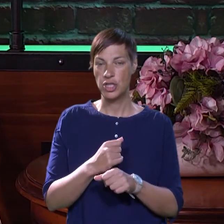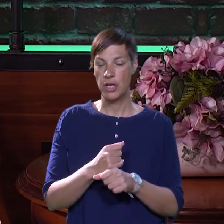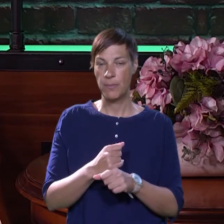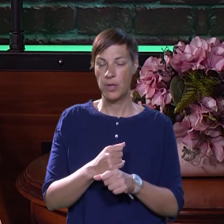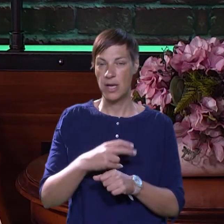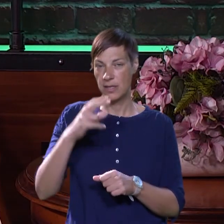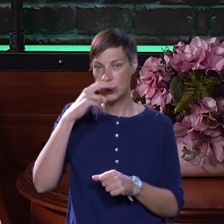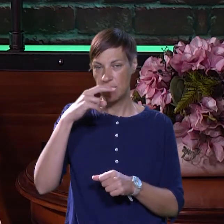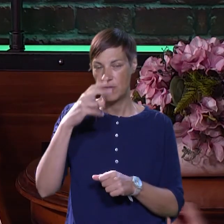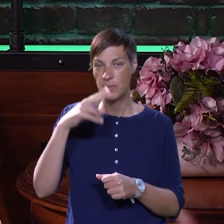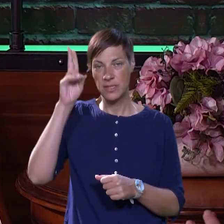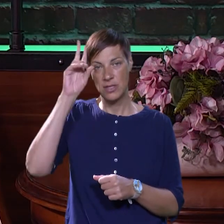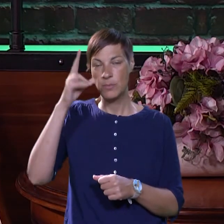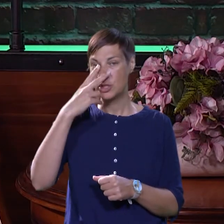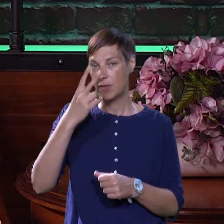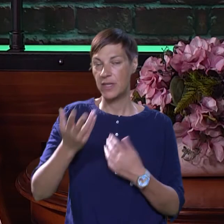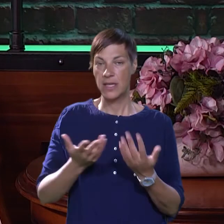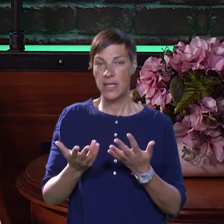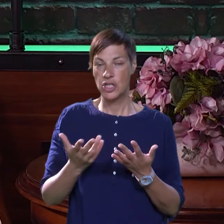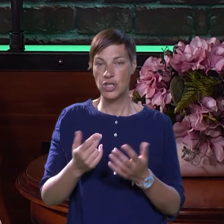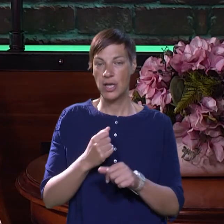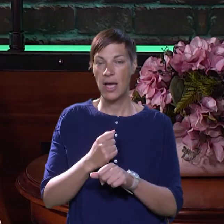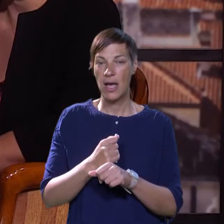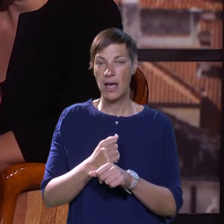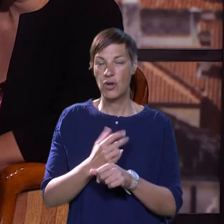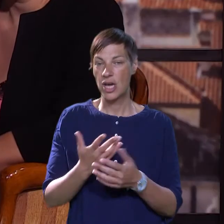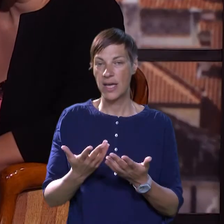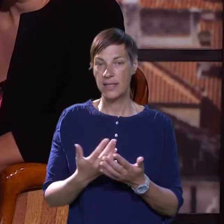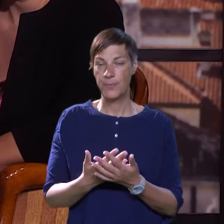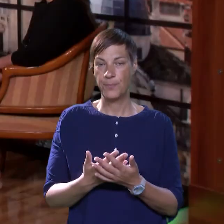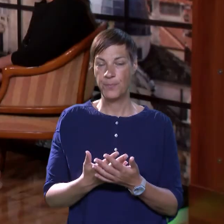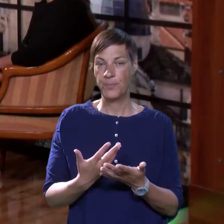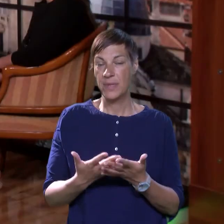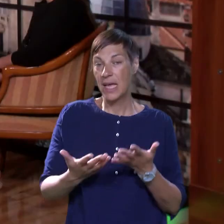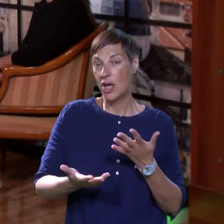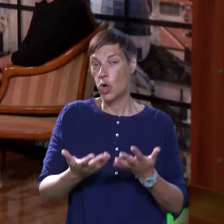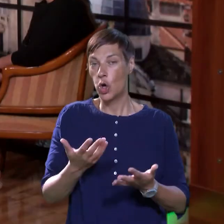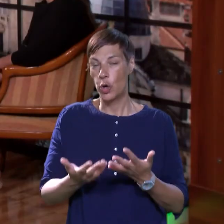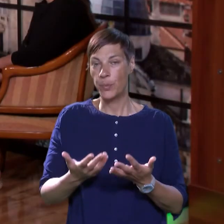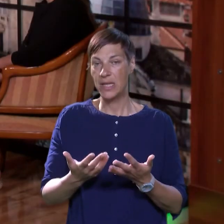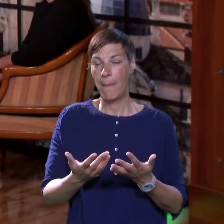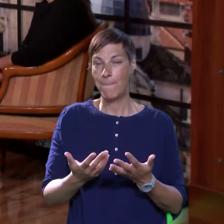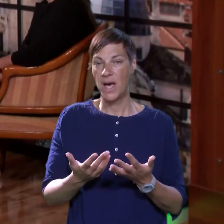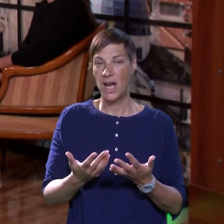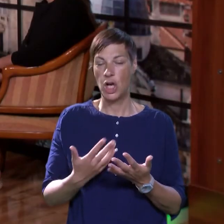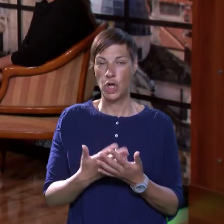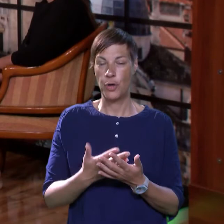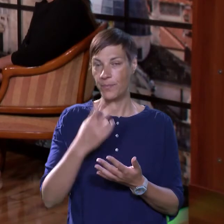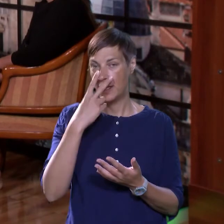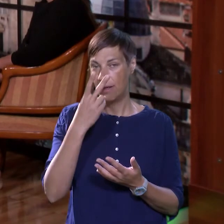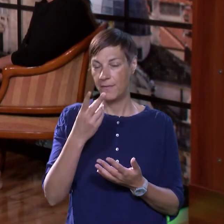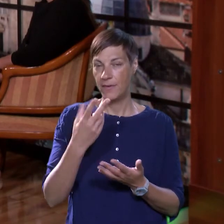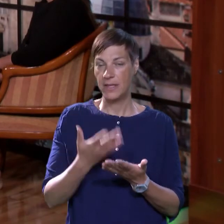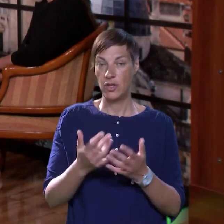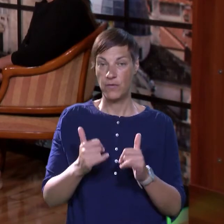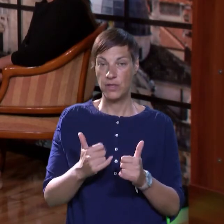raditi trijažu informacija. Ali možete vidjeti gdje, što i kako možda... Tako je, kako svašiti. Optimalno, dakle, na koji način